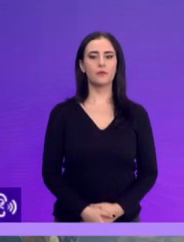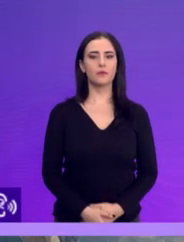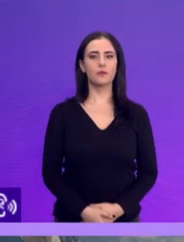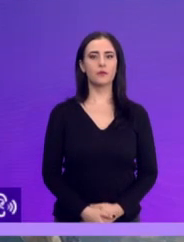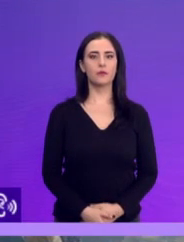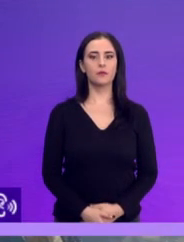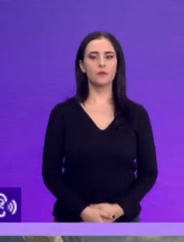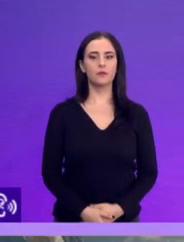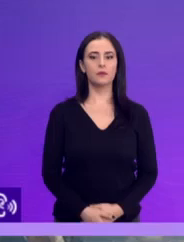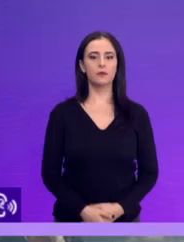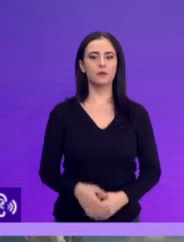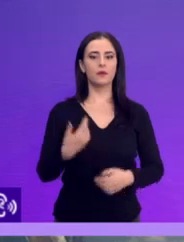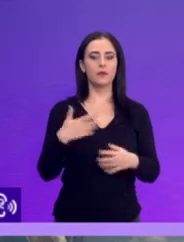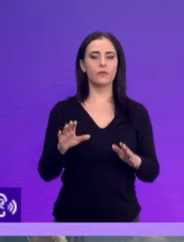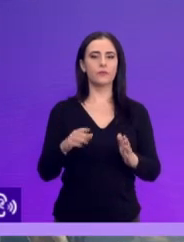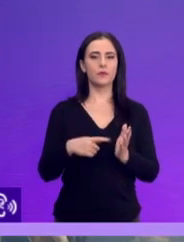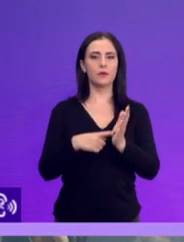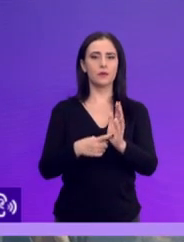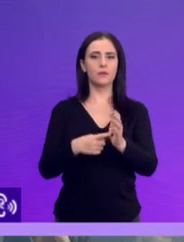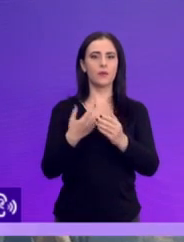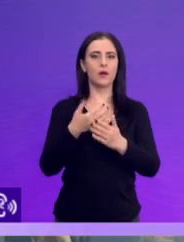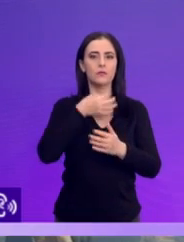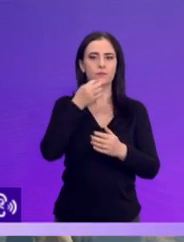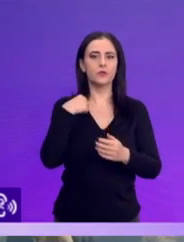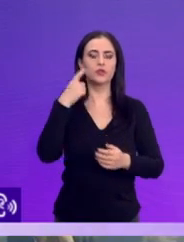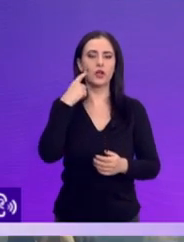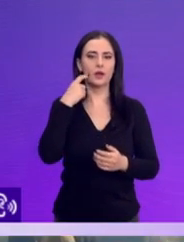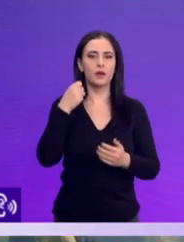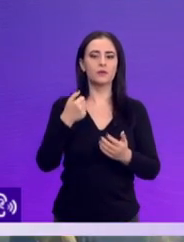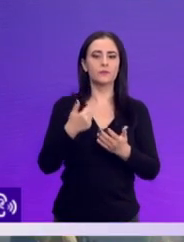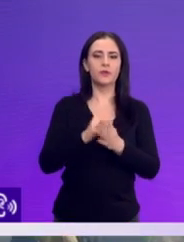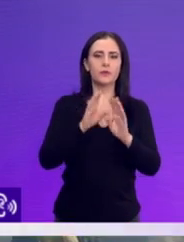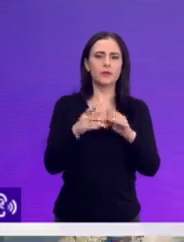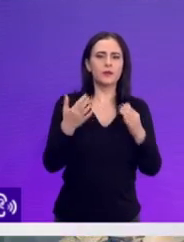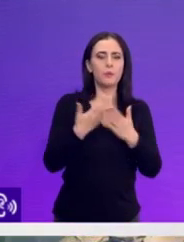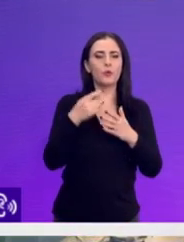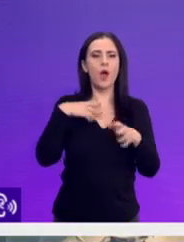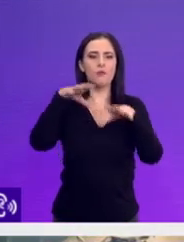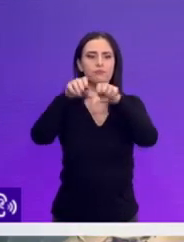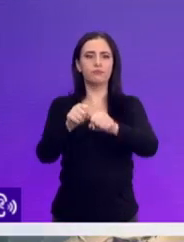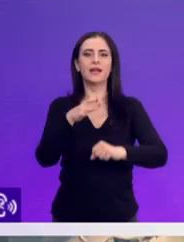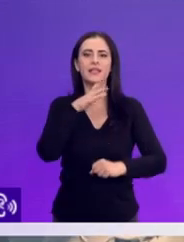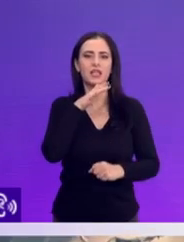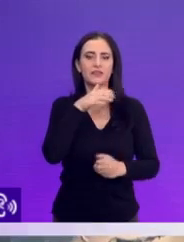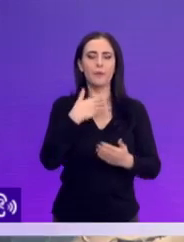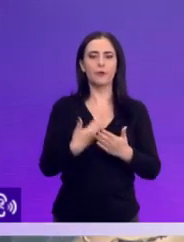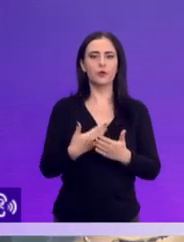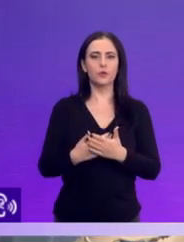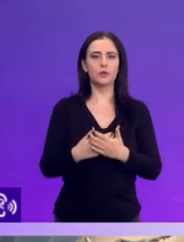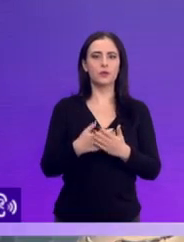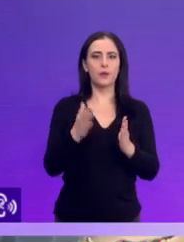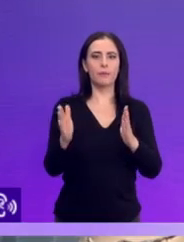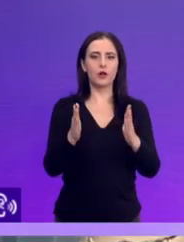Și la căsuțe, care au fost date în folosință chiar atunci, că inițial făcusem rezervare pentru